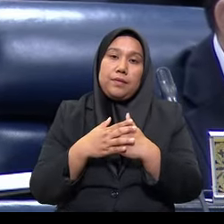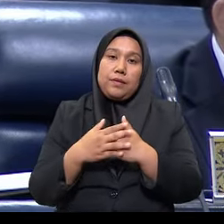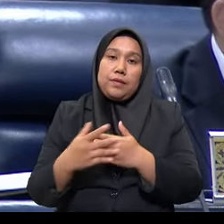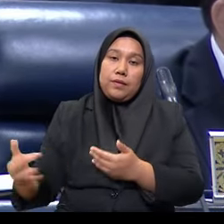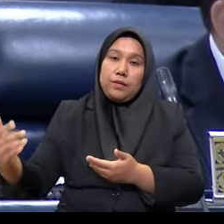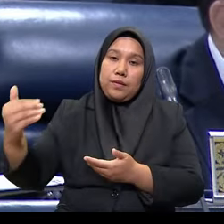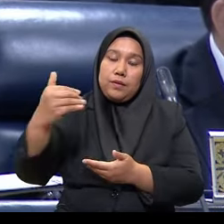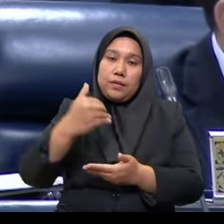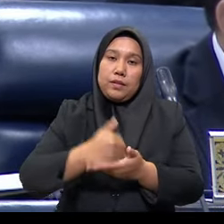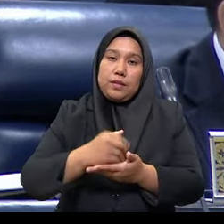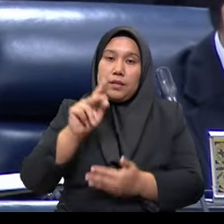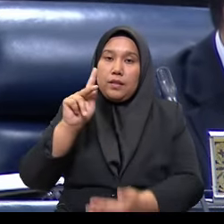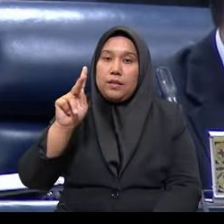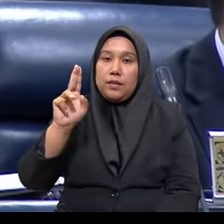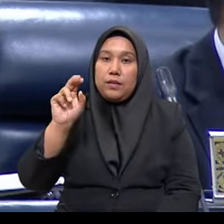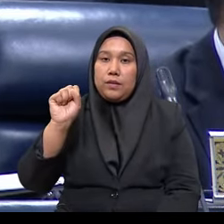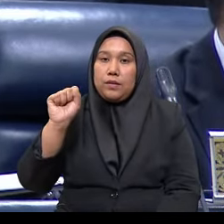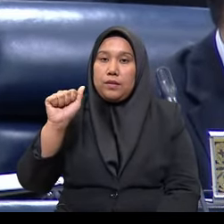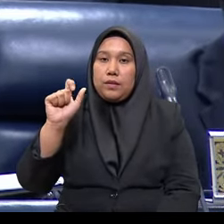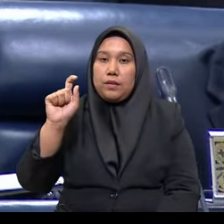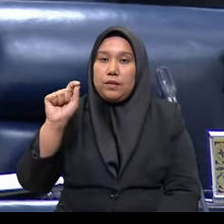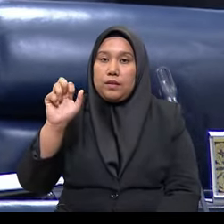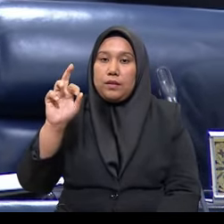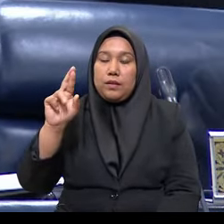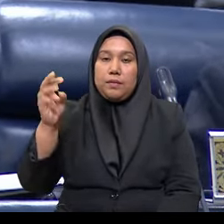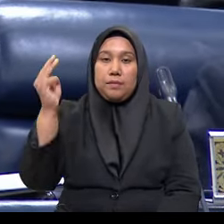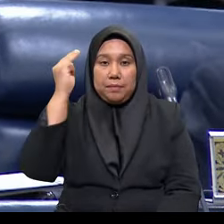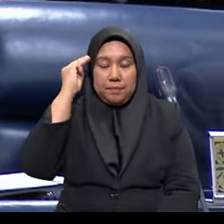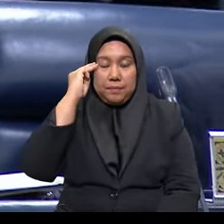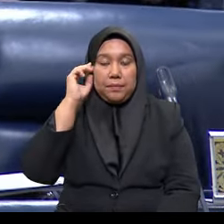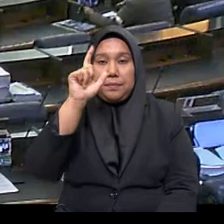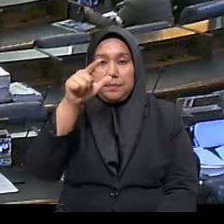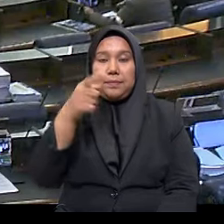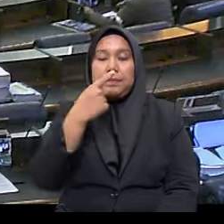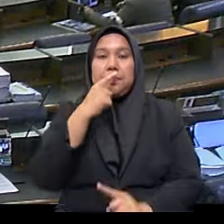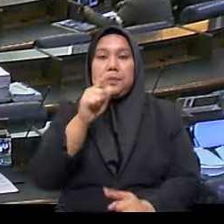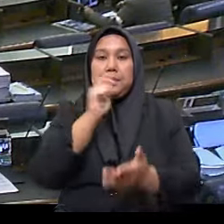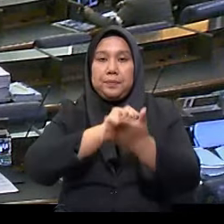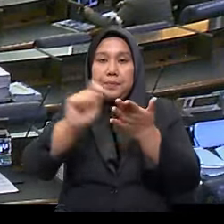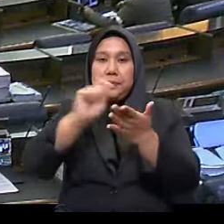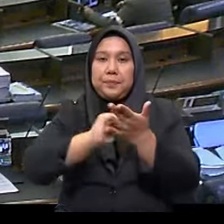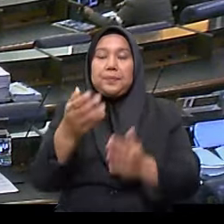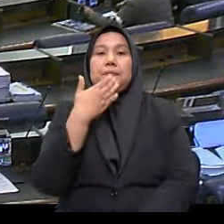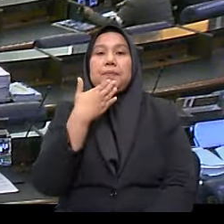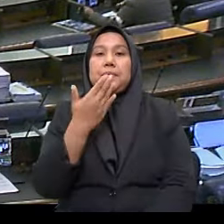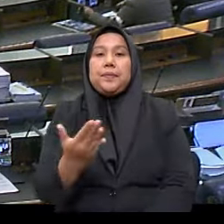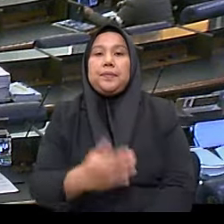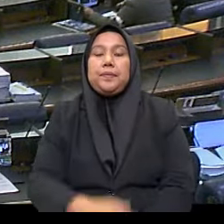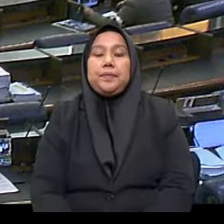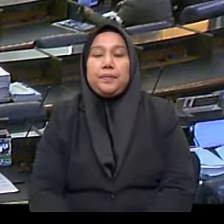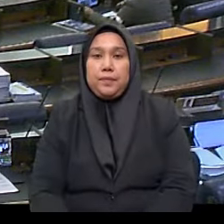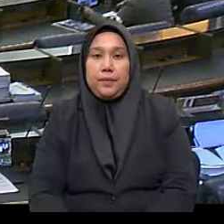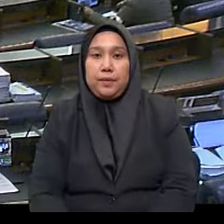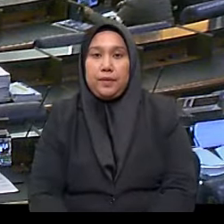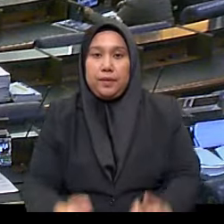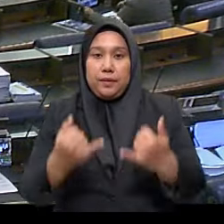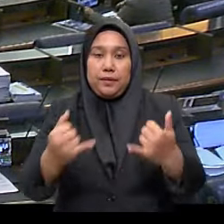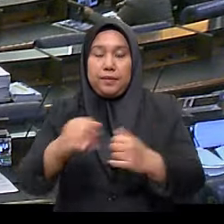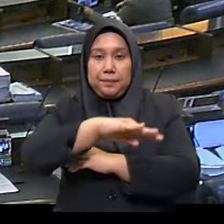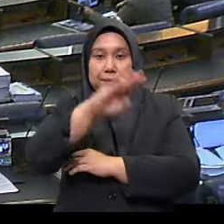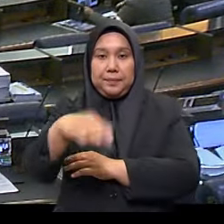Melayu, kita akan beri jawapan secara bertulis. Terima kasih. Bukit Bintang. Terima